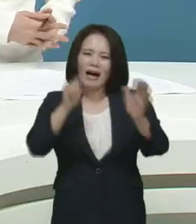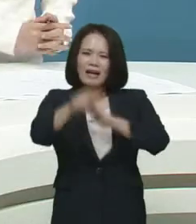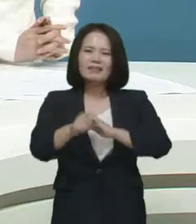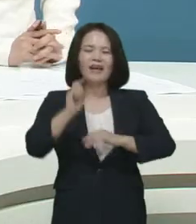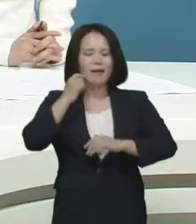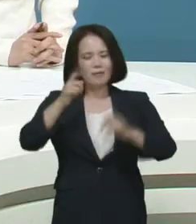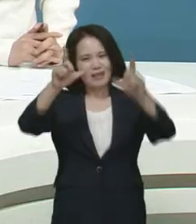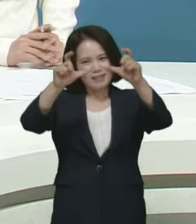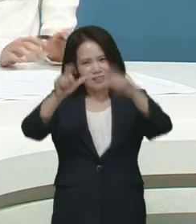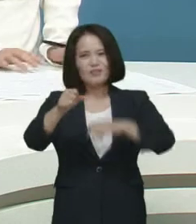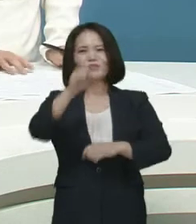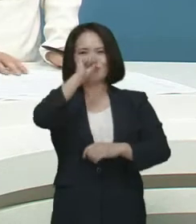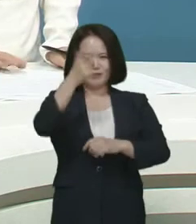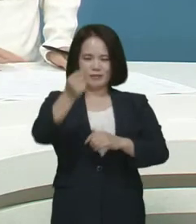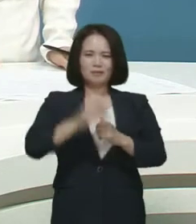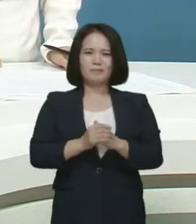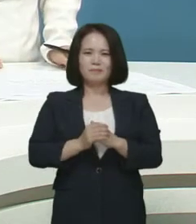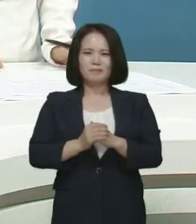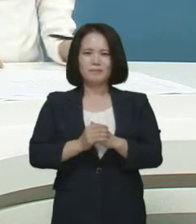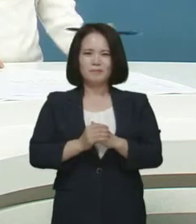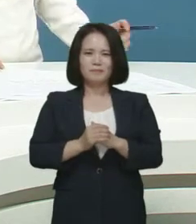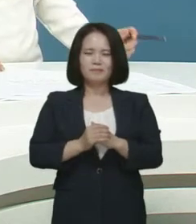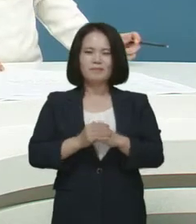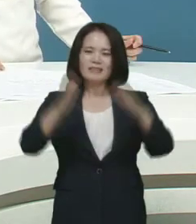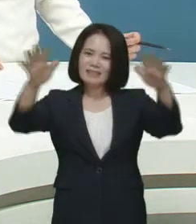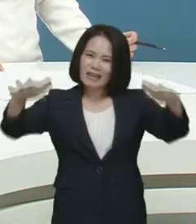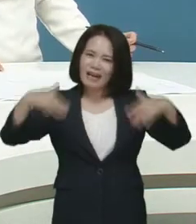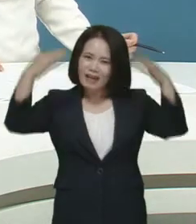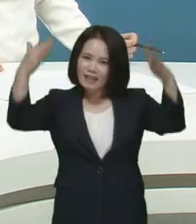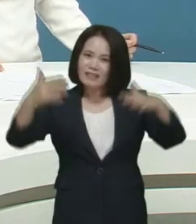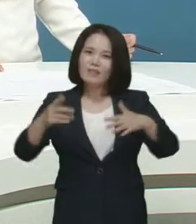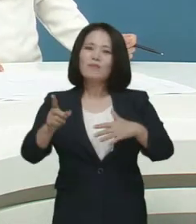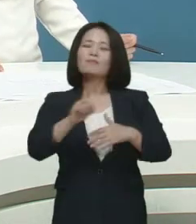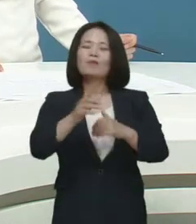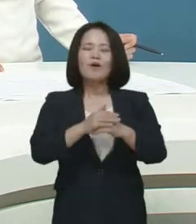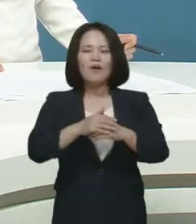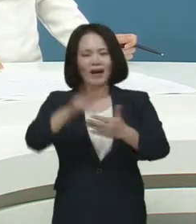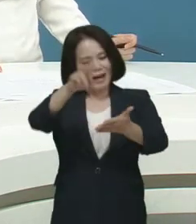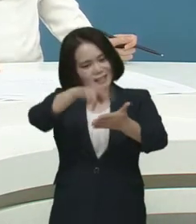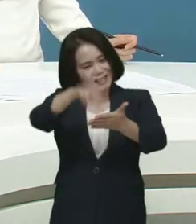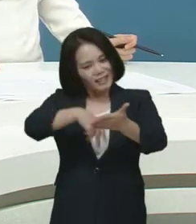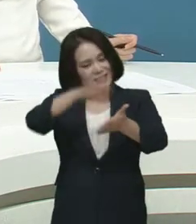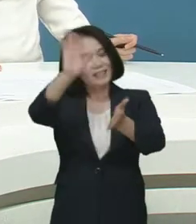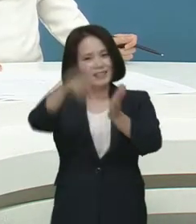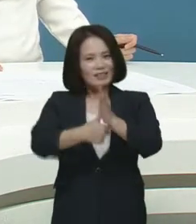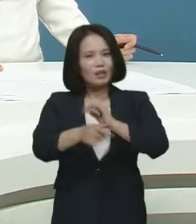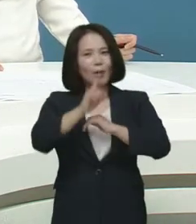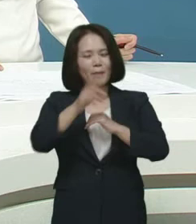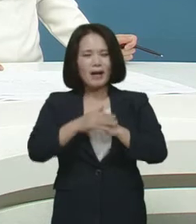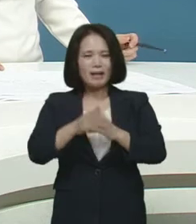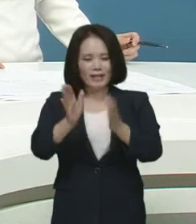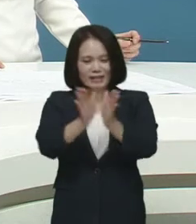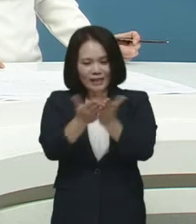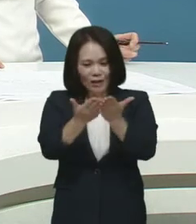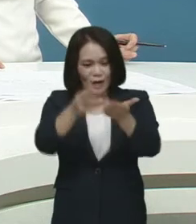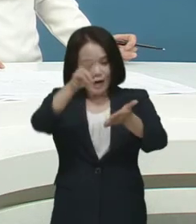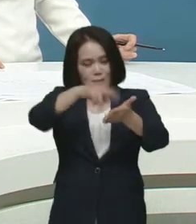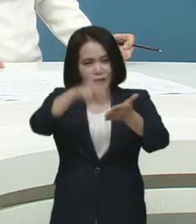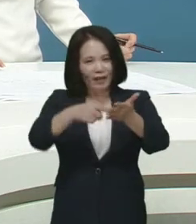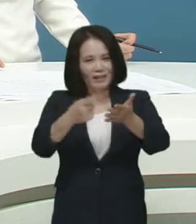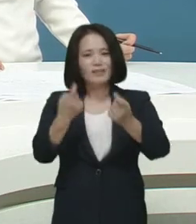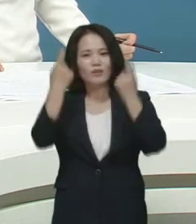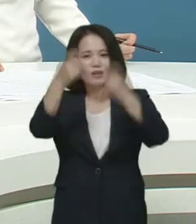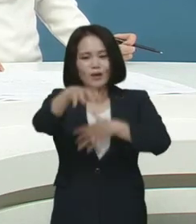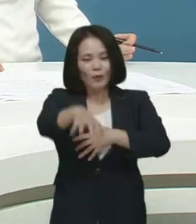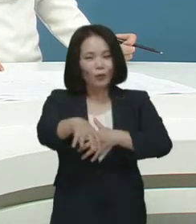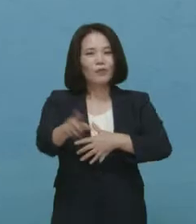것도 좋을 것 같습니다 아 또 가을하면 독서의 계절이라고 도 불리는데요 문학과 함께 할 수 있는 테마 여행지는